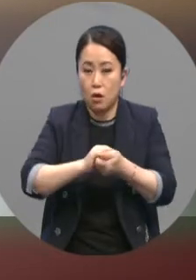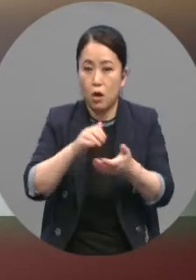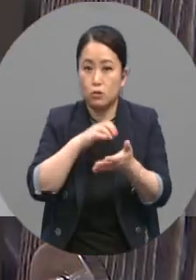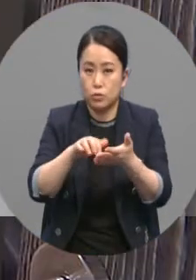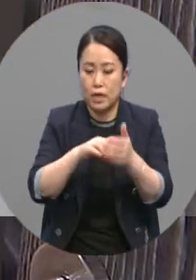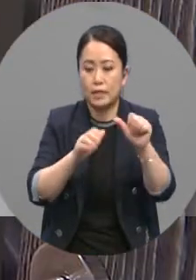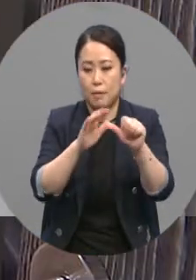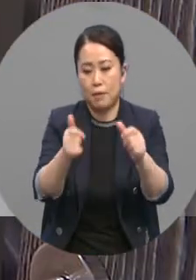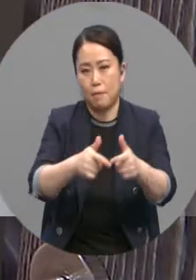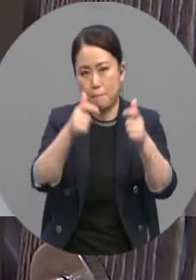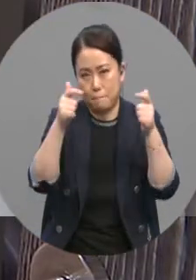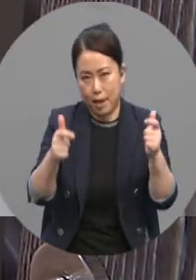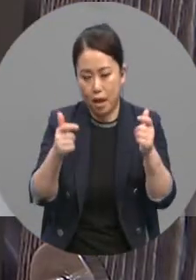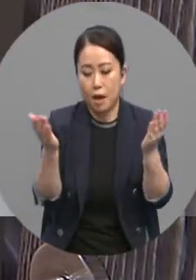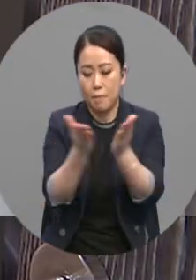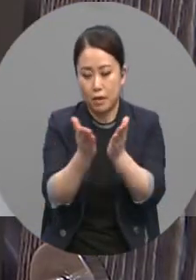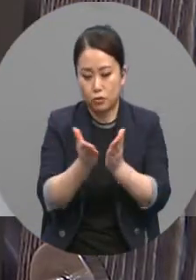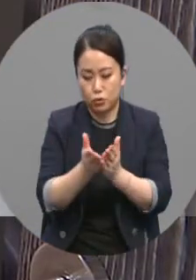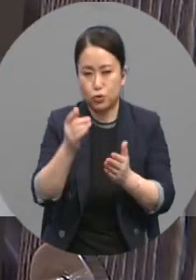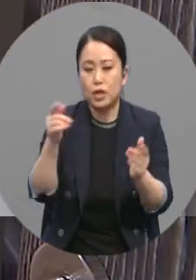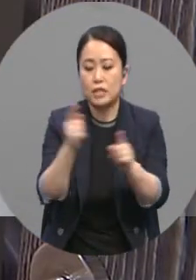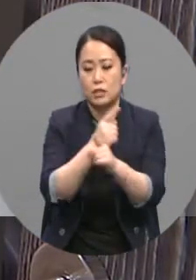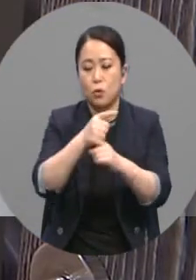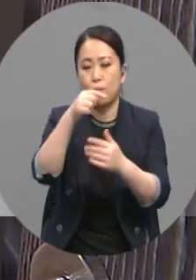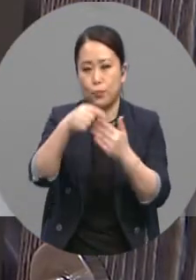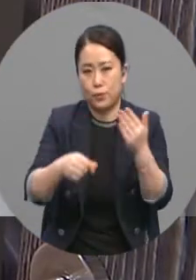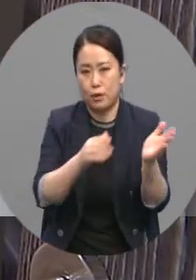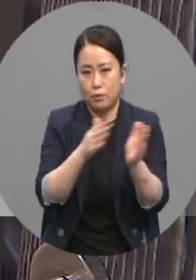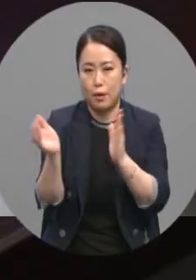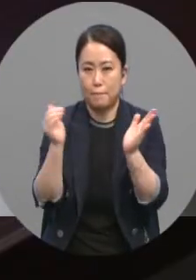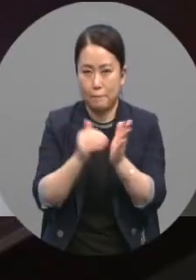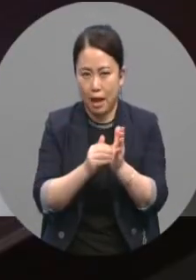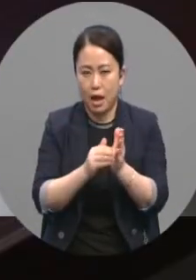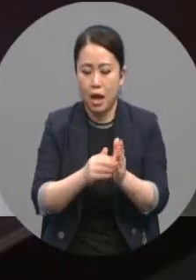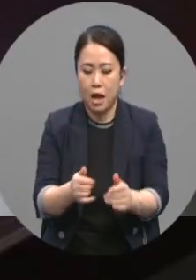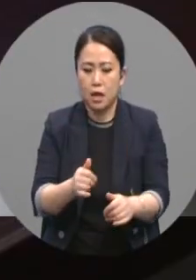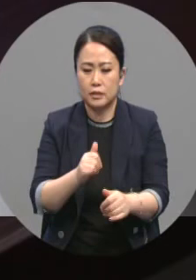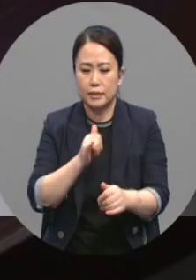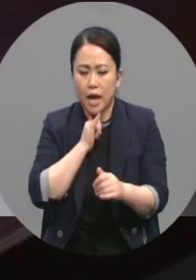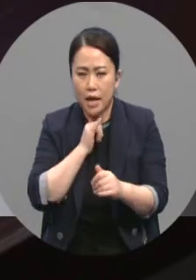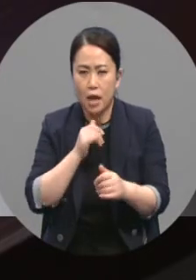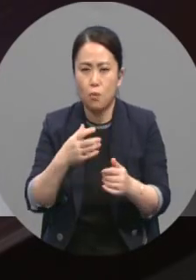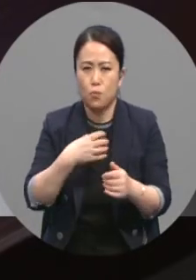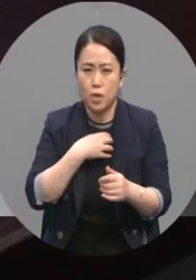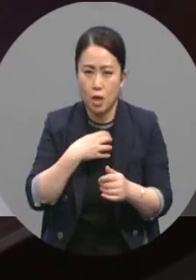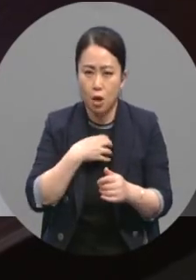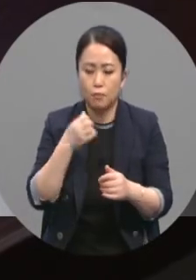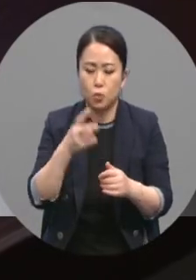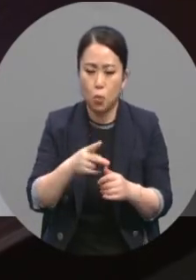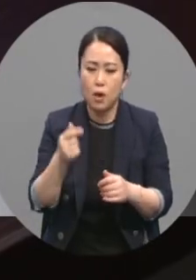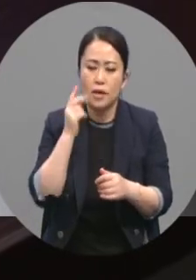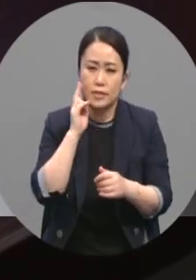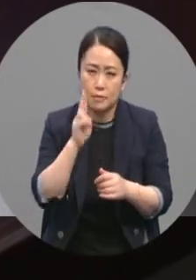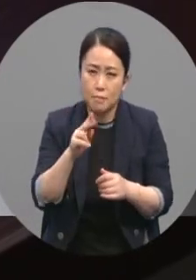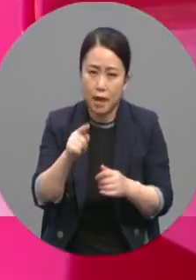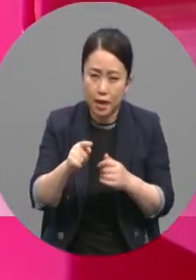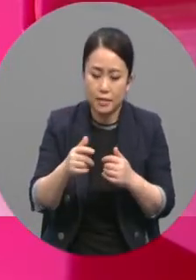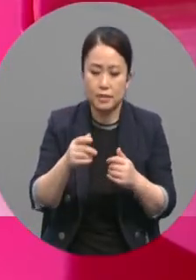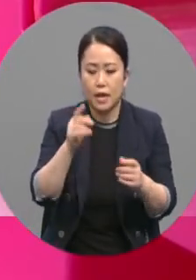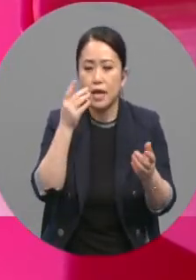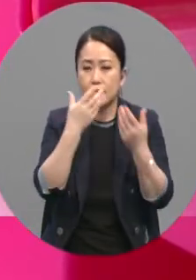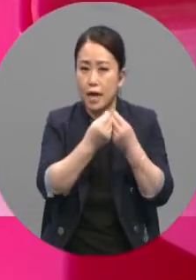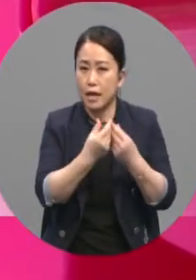치료 프로그램을 마련했습니다 이에 따라 센터는 자 의 위험 등 고난도 살해될 전문 심리평가 버 치료를